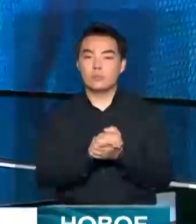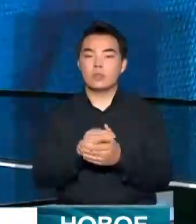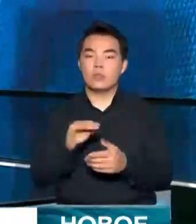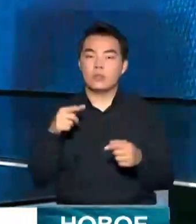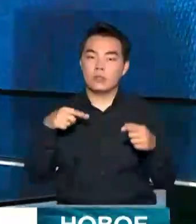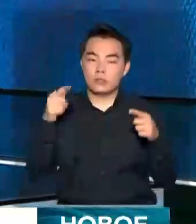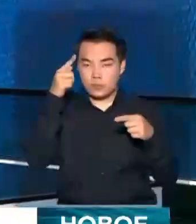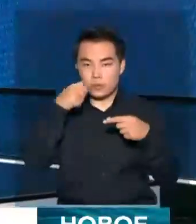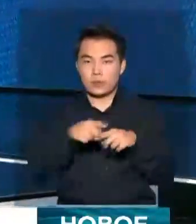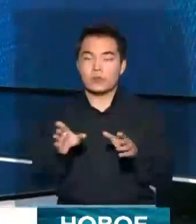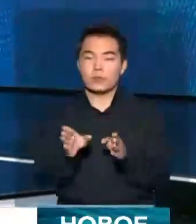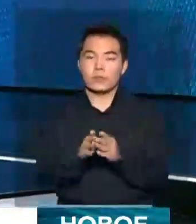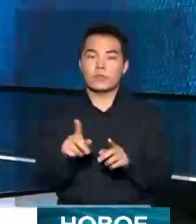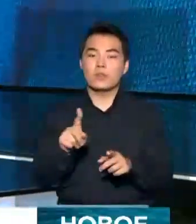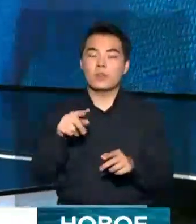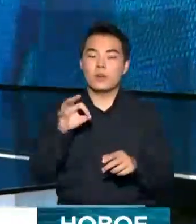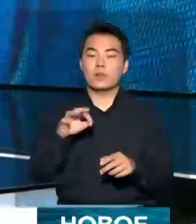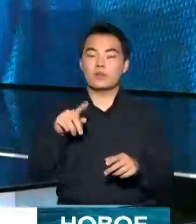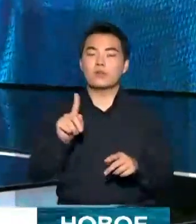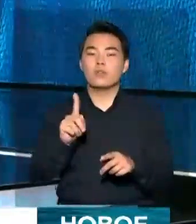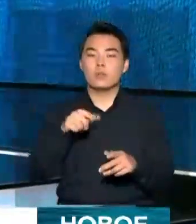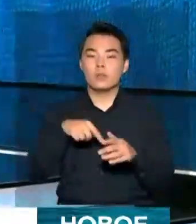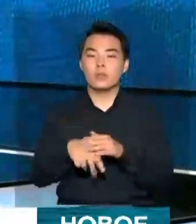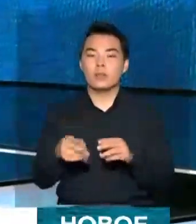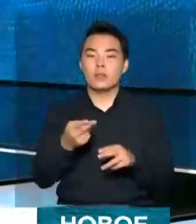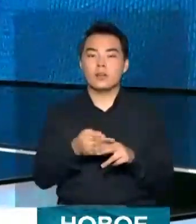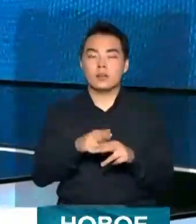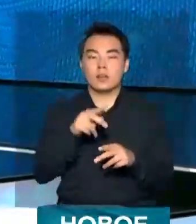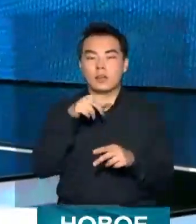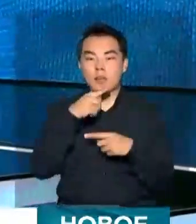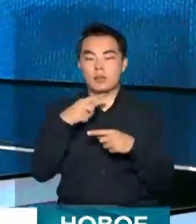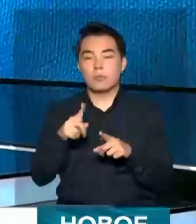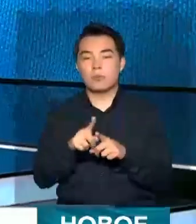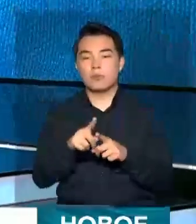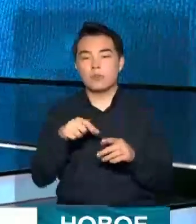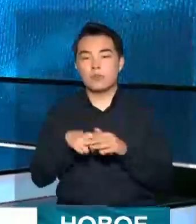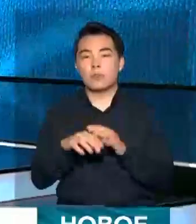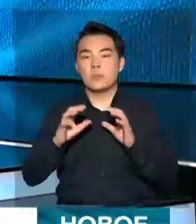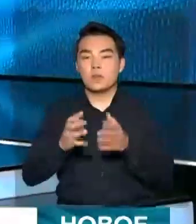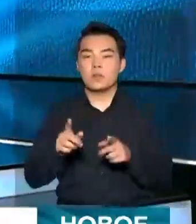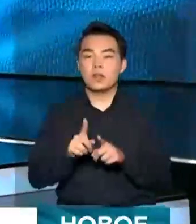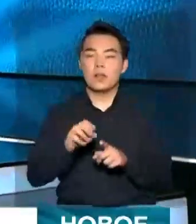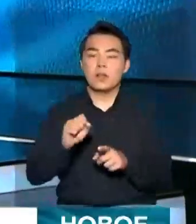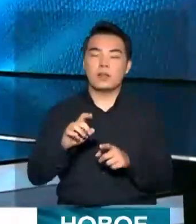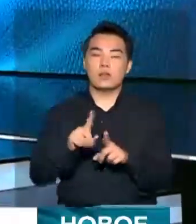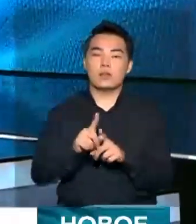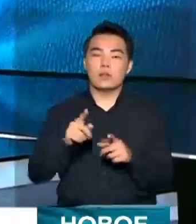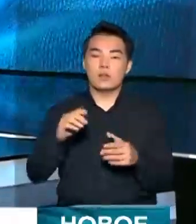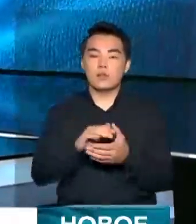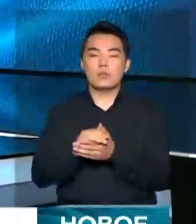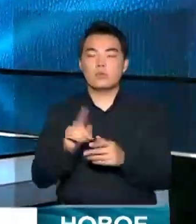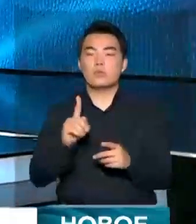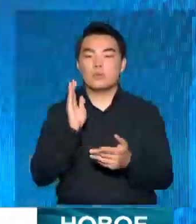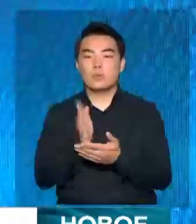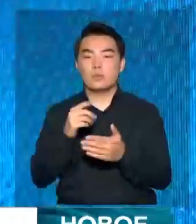взаимосвязи. О чем это говорит и как, на ваш взгляд, какие перспективы организации на мировой политической арене? Да, добрый вечер.